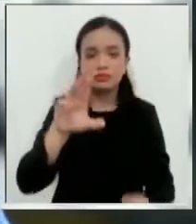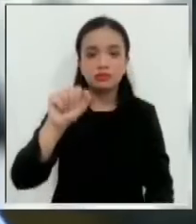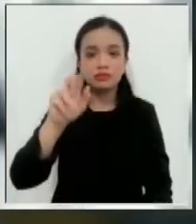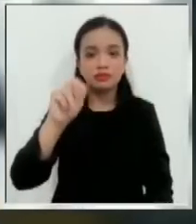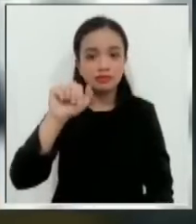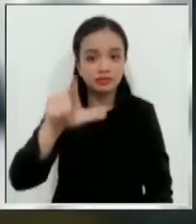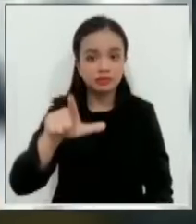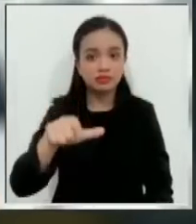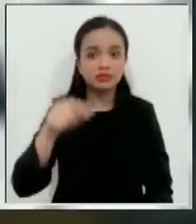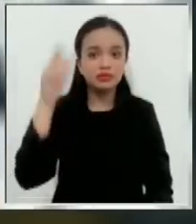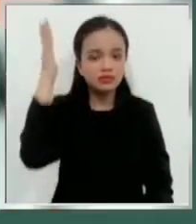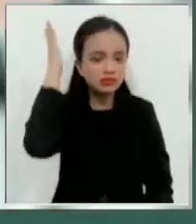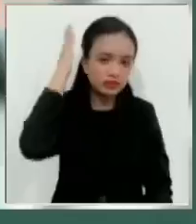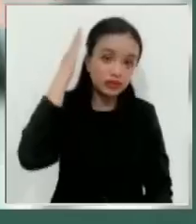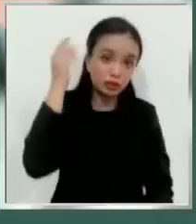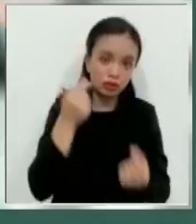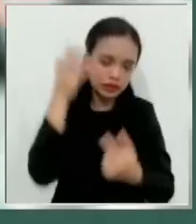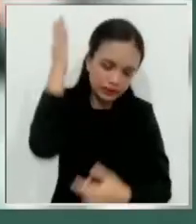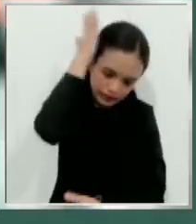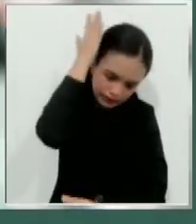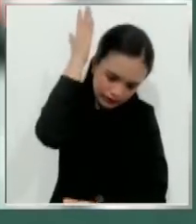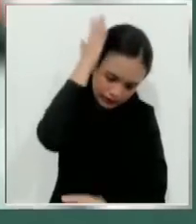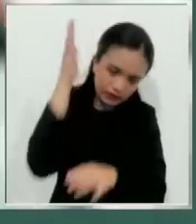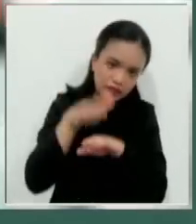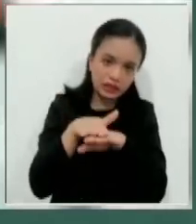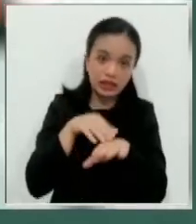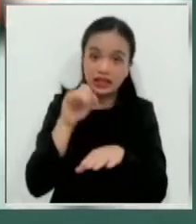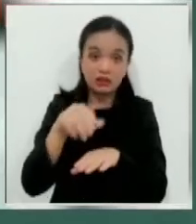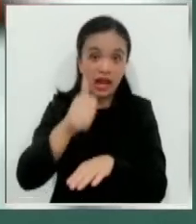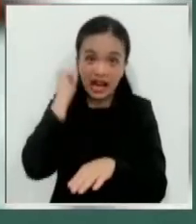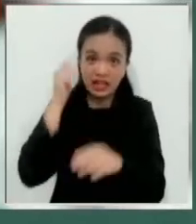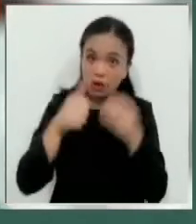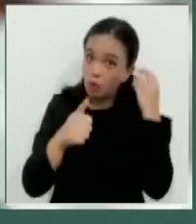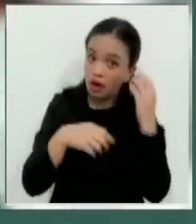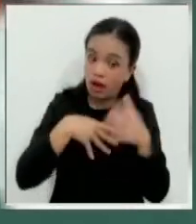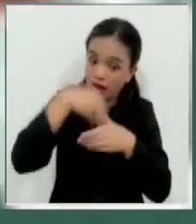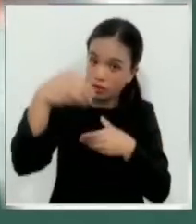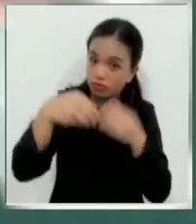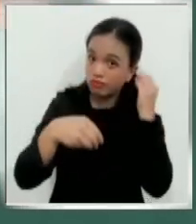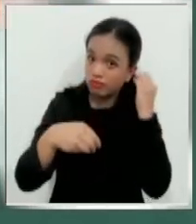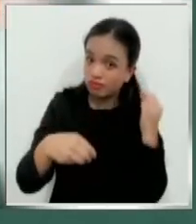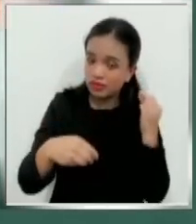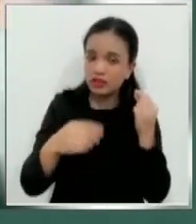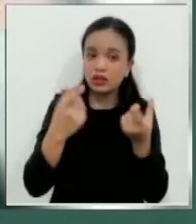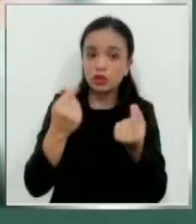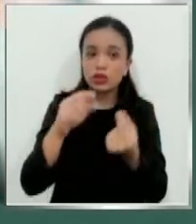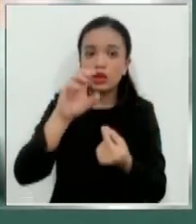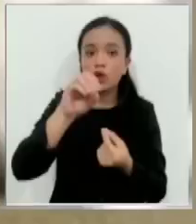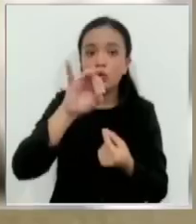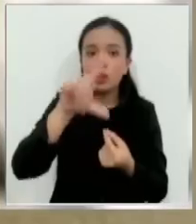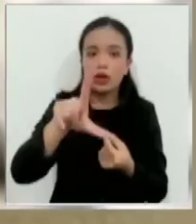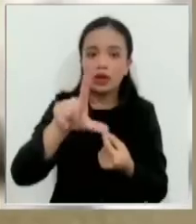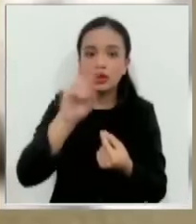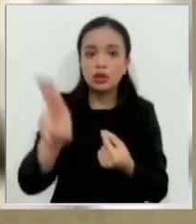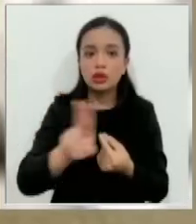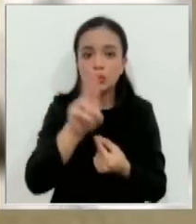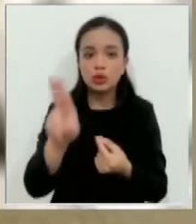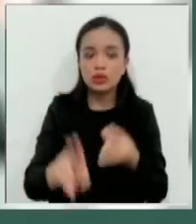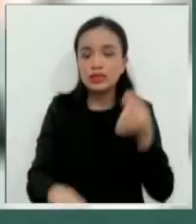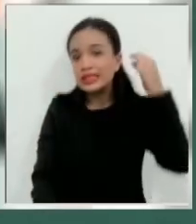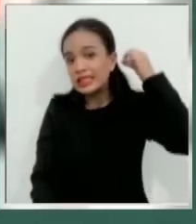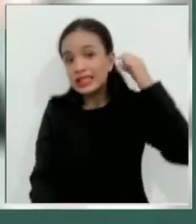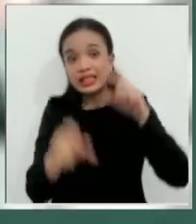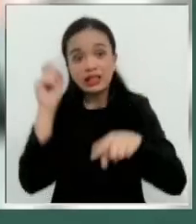at dahan-dahang ishake ito. Kung ayaw nito lumabas, lagyan o tuluan ng konting vegetable oil ang apektadong tenga gamit ang isang dropper. Kung hindi pa rin ito